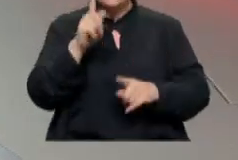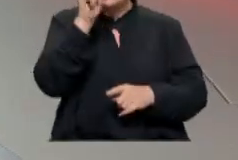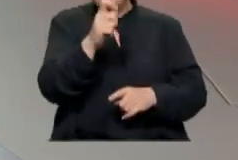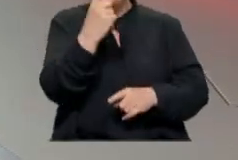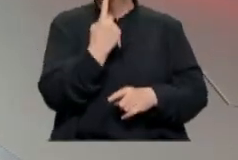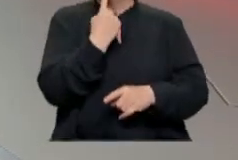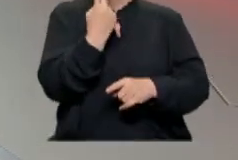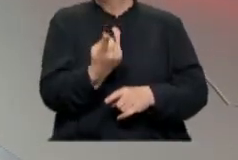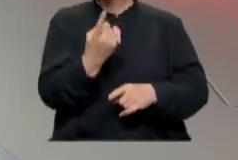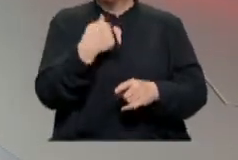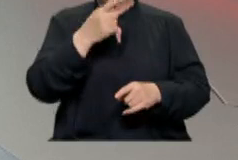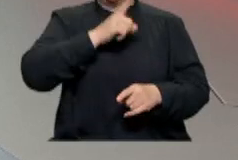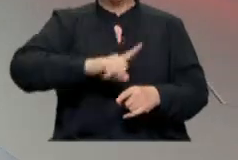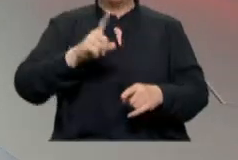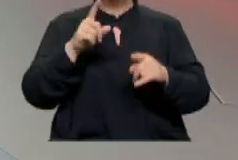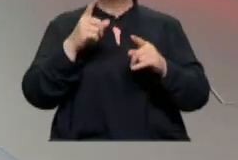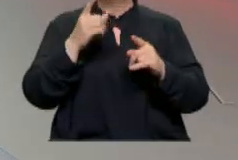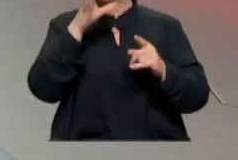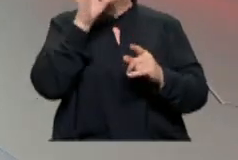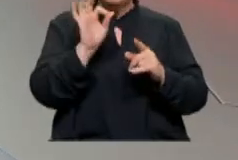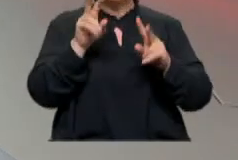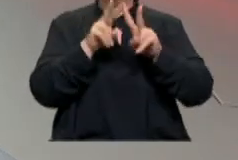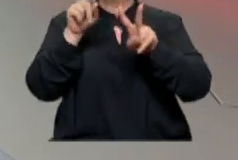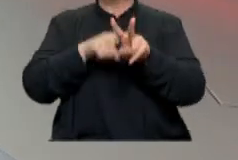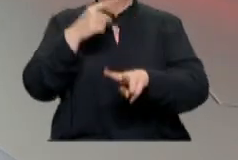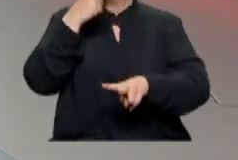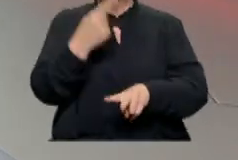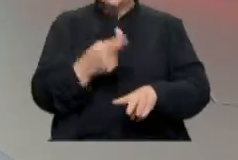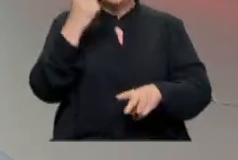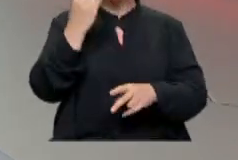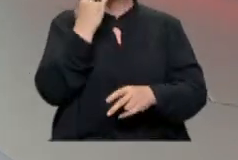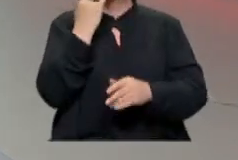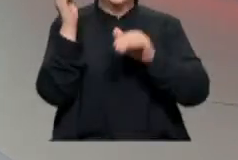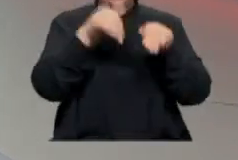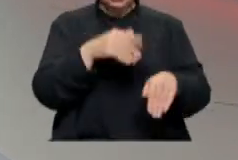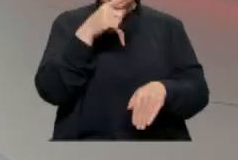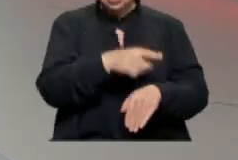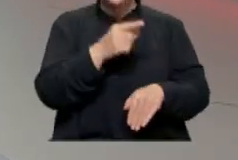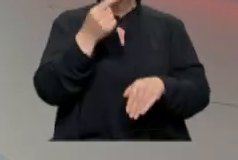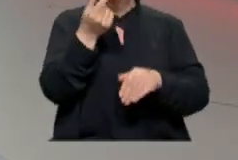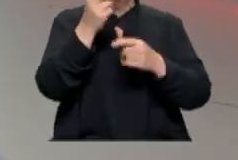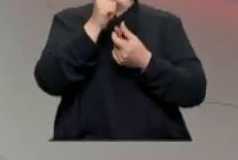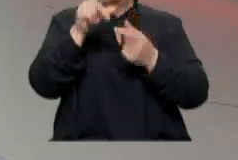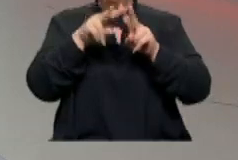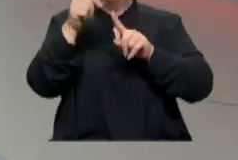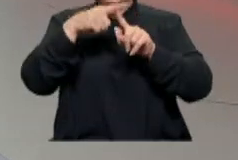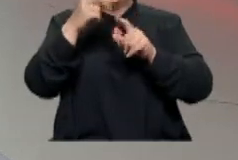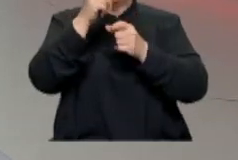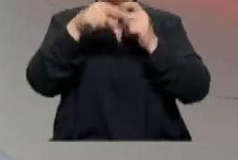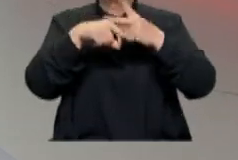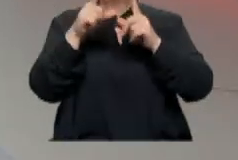sözle benim adayım Mansur Yavaş diye söylediğinde buraya gelen bir konuk Ümit Özdağ bunu